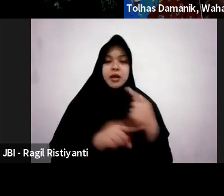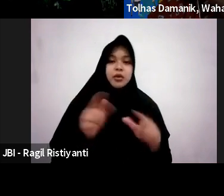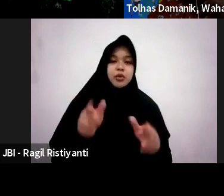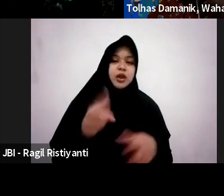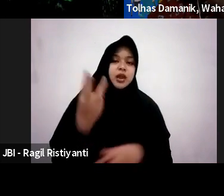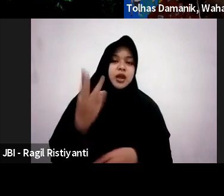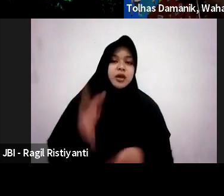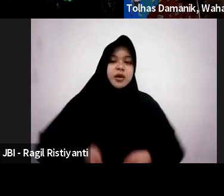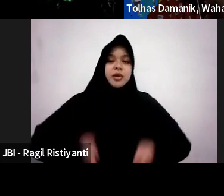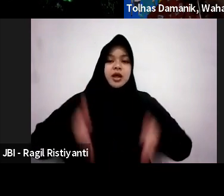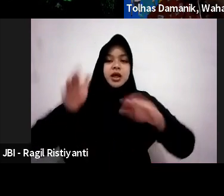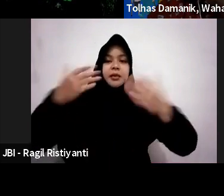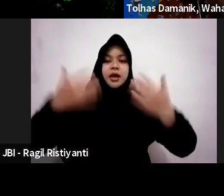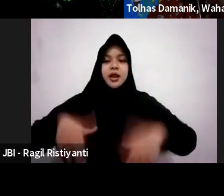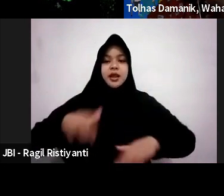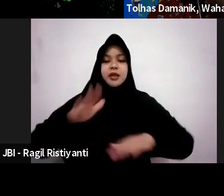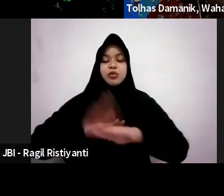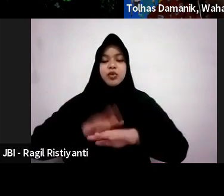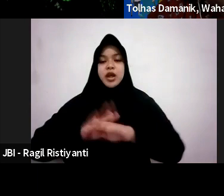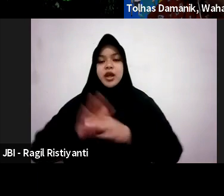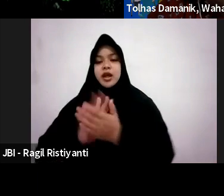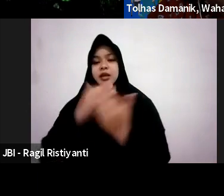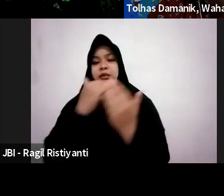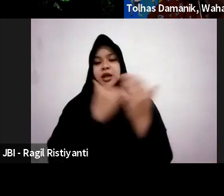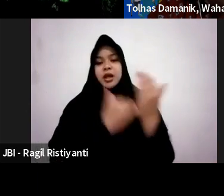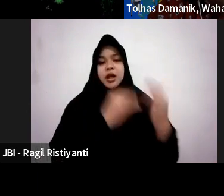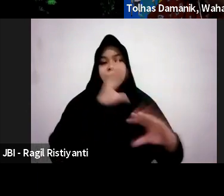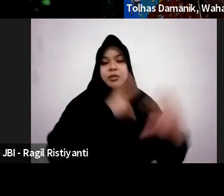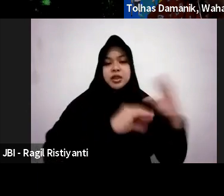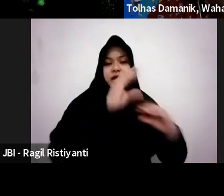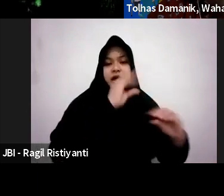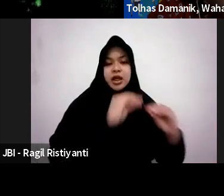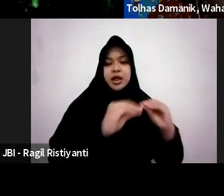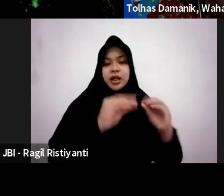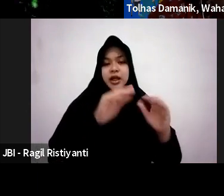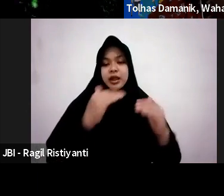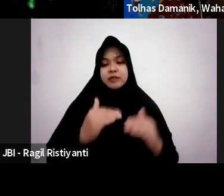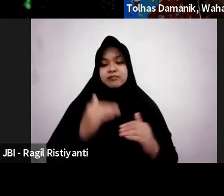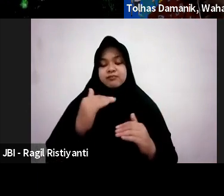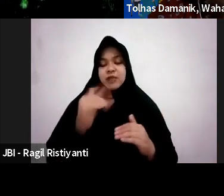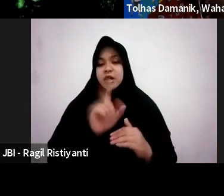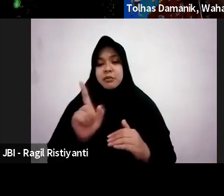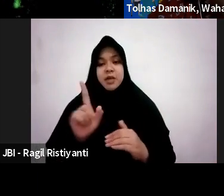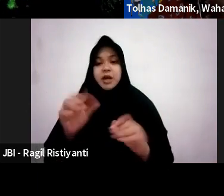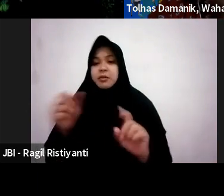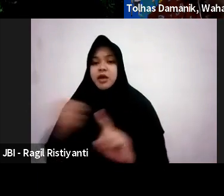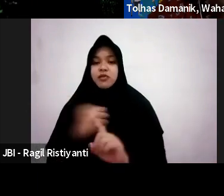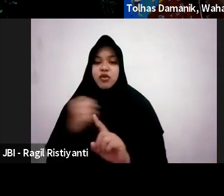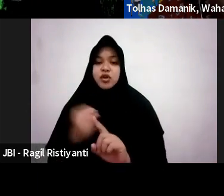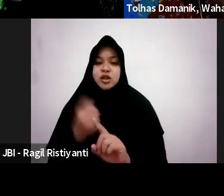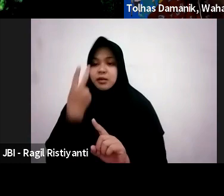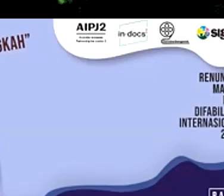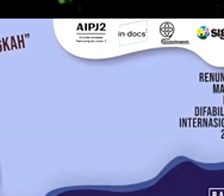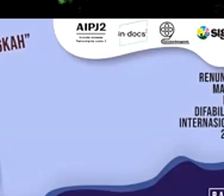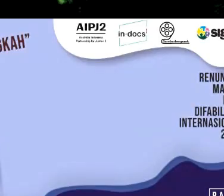dan kebijakan maka ketika kita berbicara tentang tataran atau dimana kita mengadvokasi kita akan melihatnya